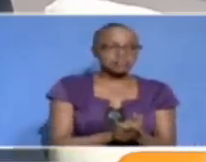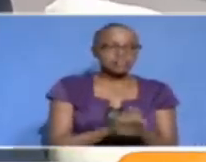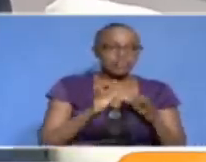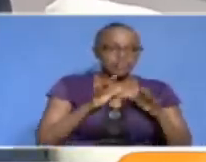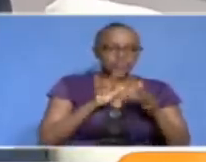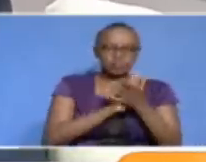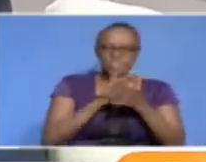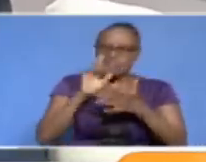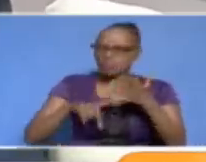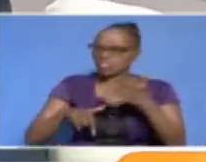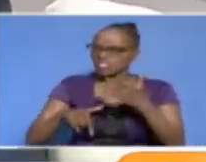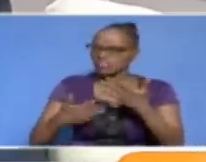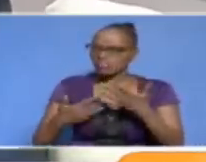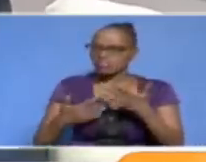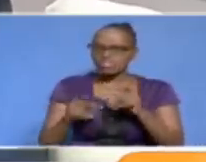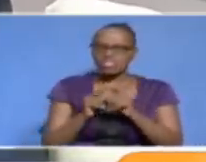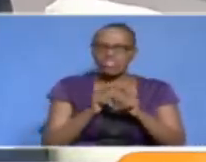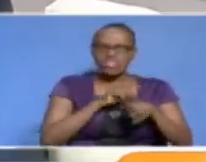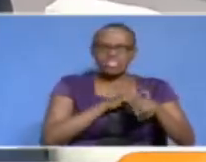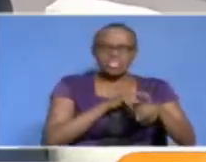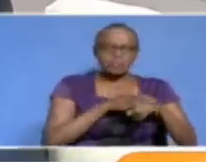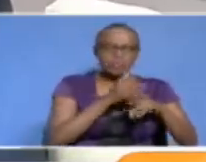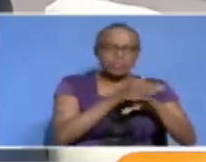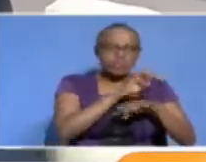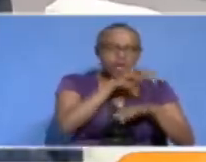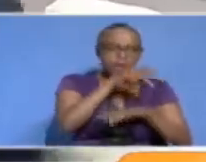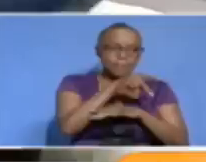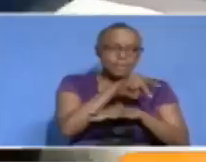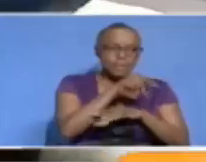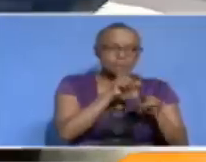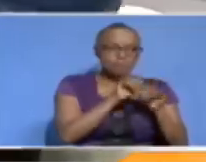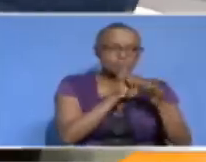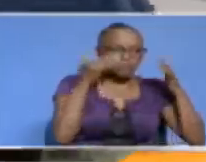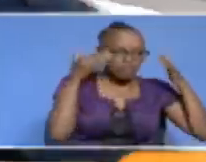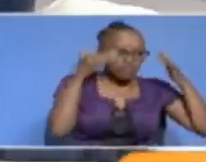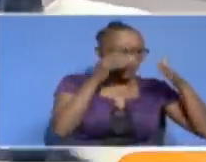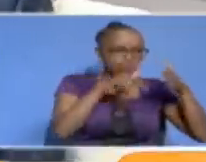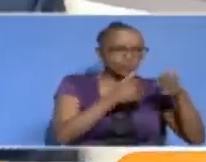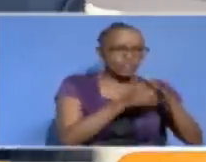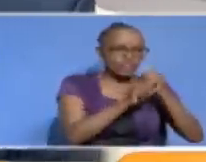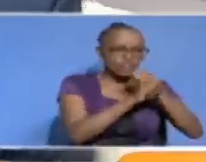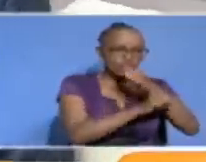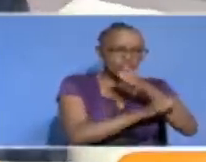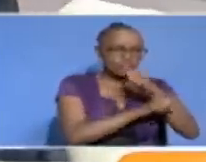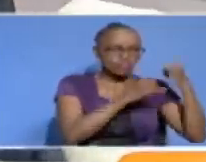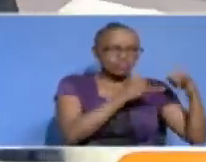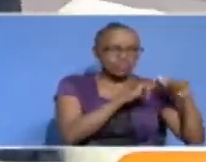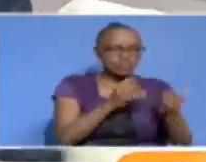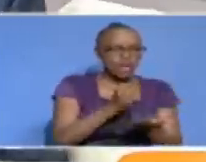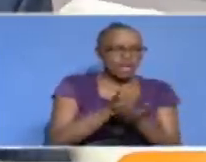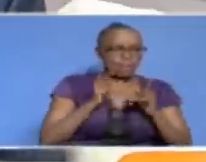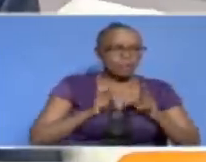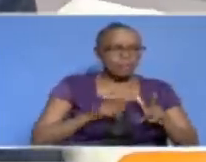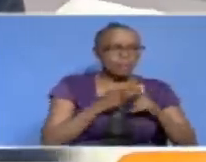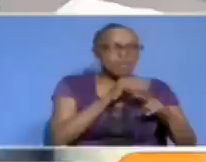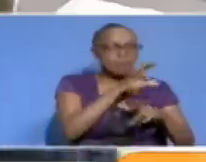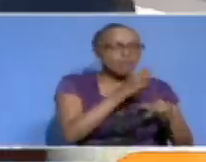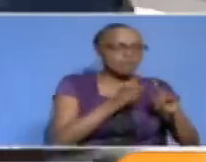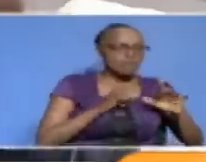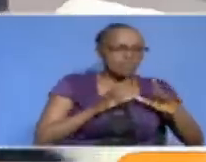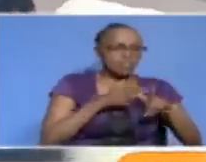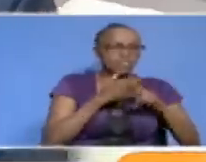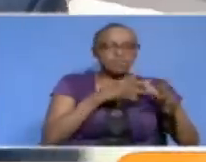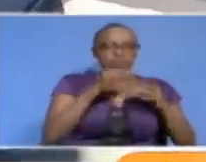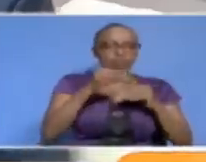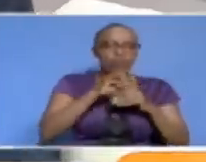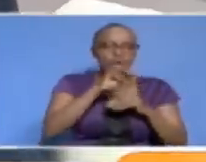Akuwe nini? Mimi nikiwa kabla nisimame MP, nilikonsulti na foundation yangu kusaidia raia. Nilitolewa kwa nyumba by force, nikasimame